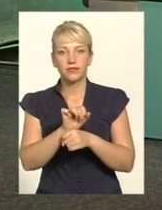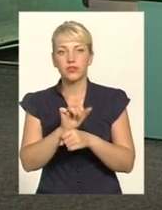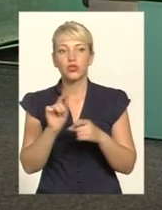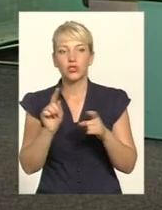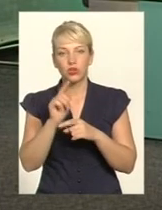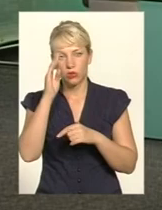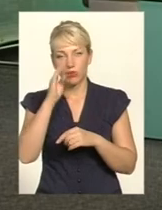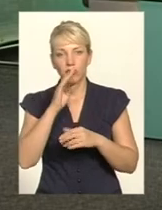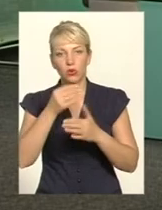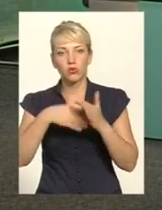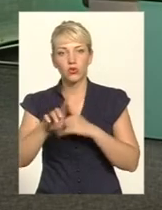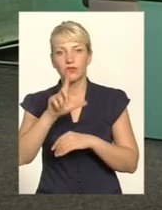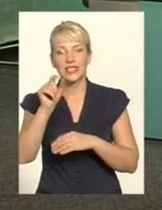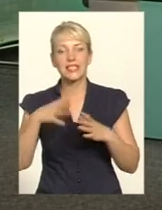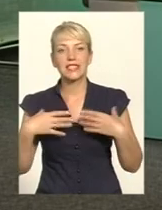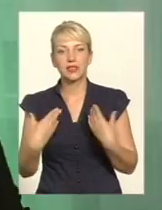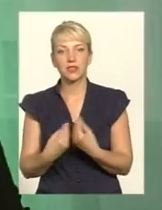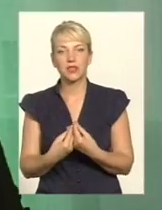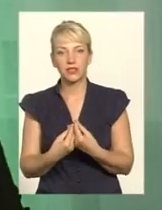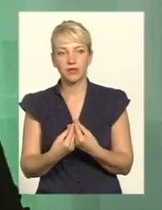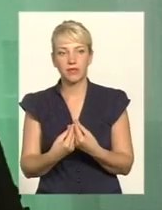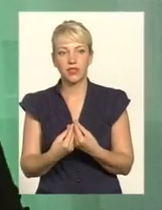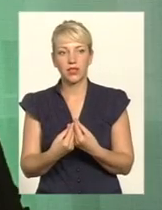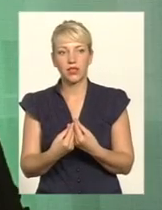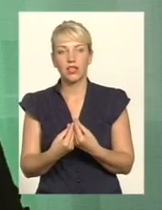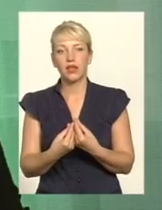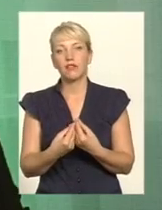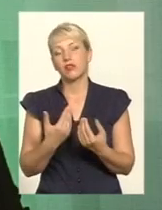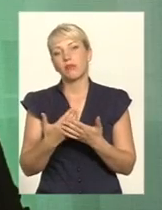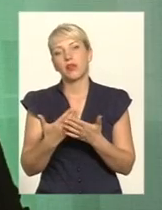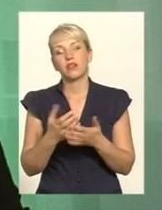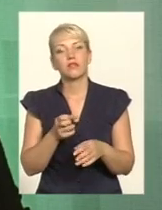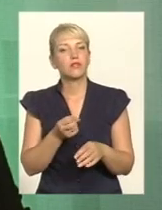батько пішов з сім'ї, він може втекти з дому,